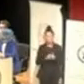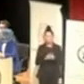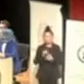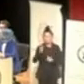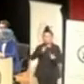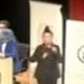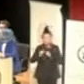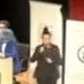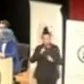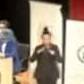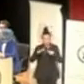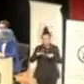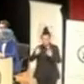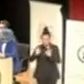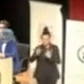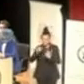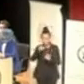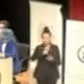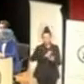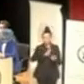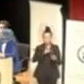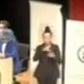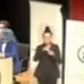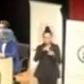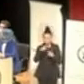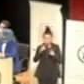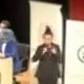kitapları seslendirmekteler.